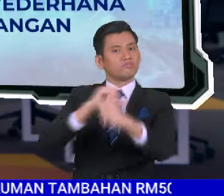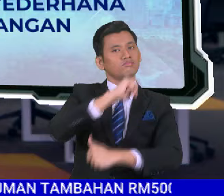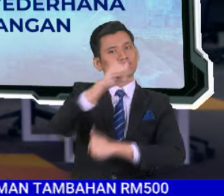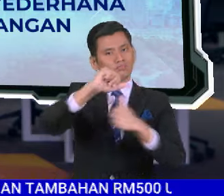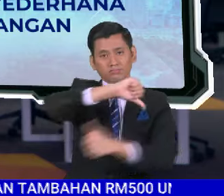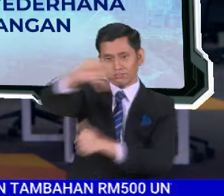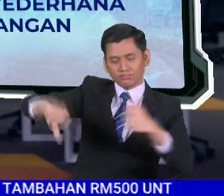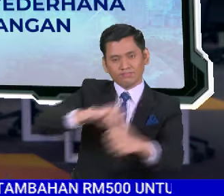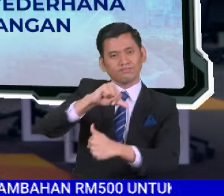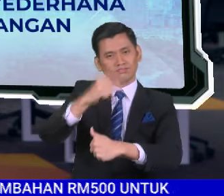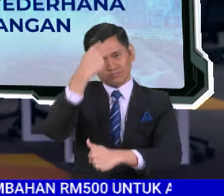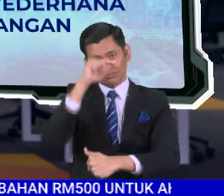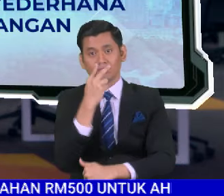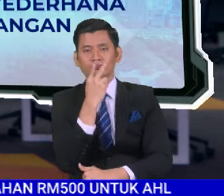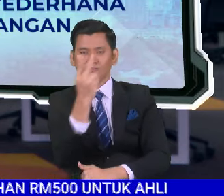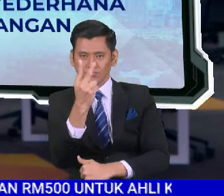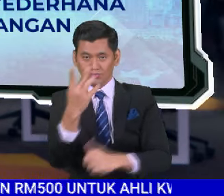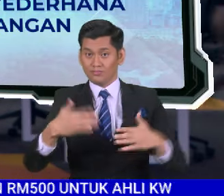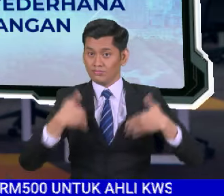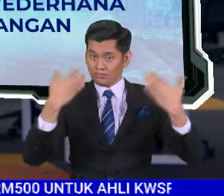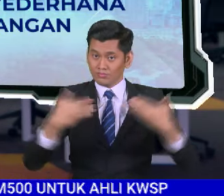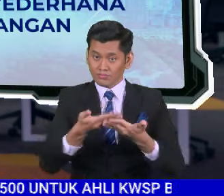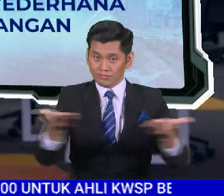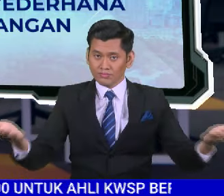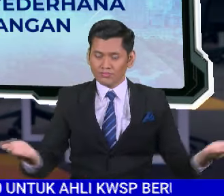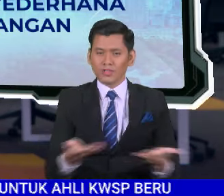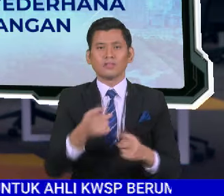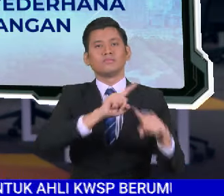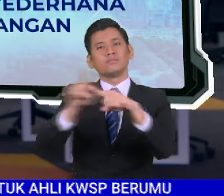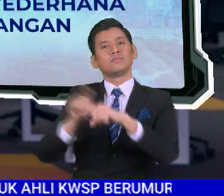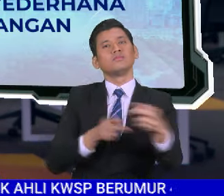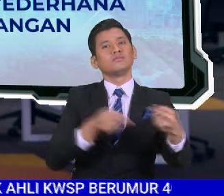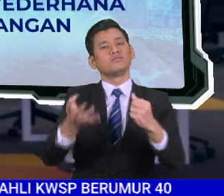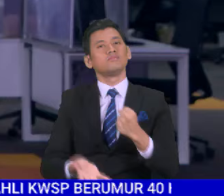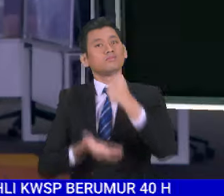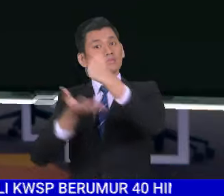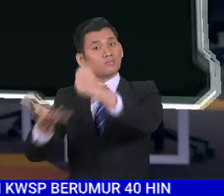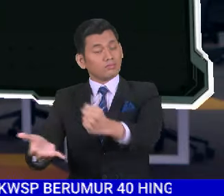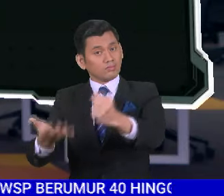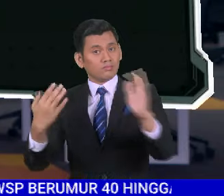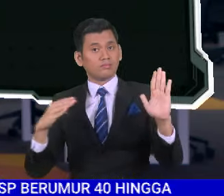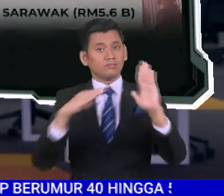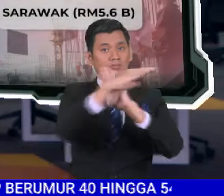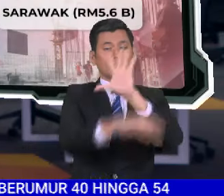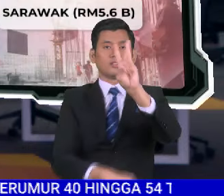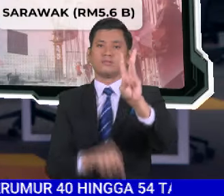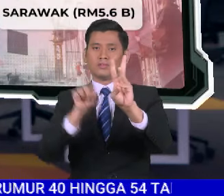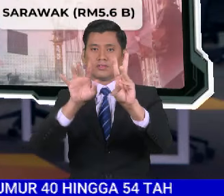untuk menyederhanakan kesenjangan berbagai inisiatif di umum seperti peruntukan pembangunan 6